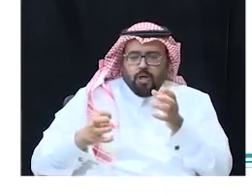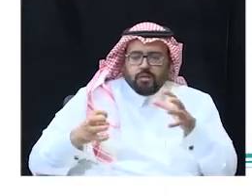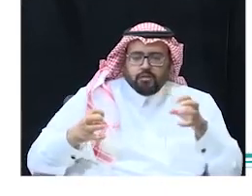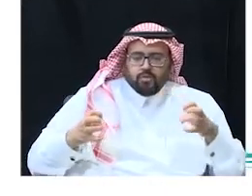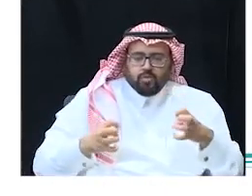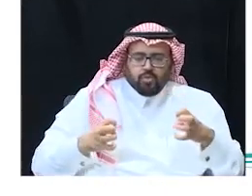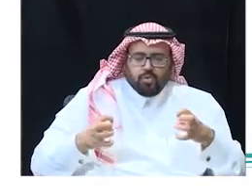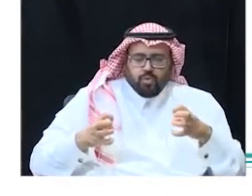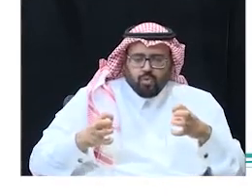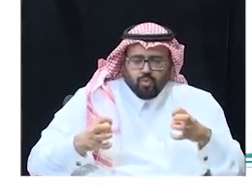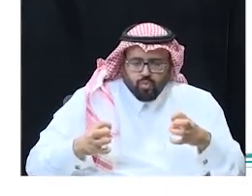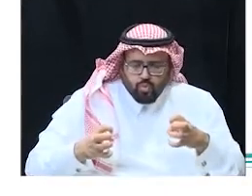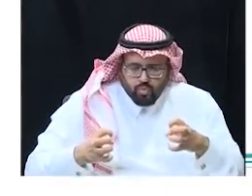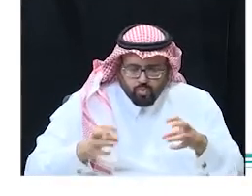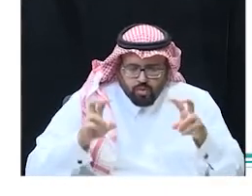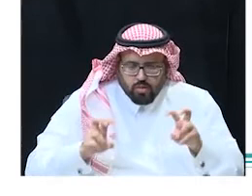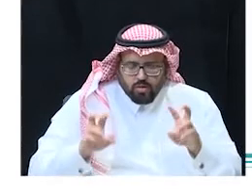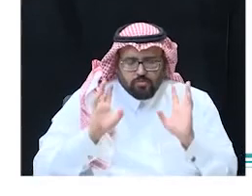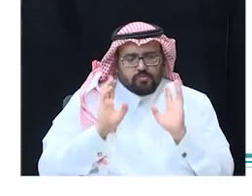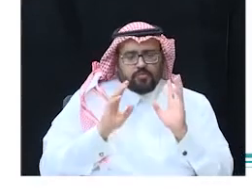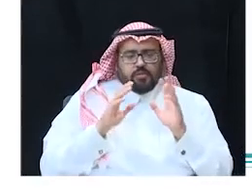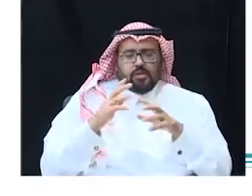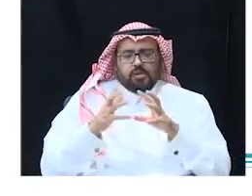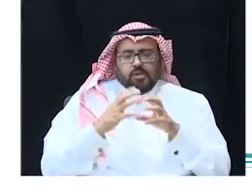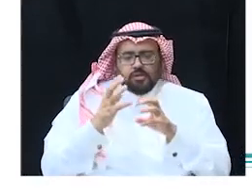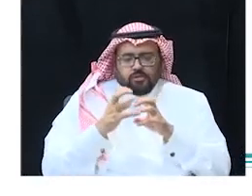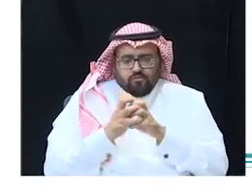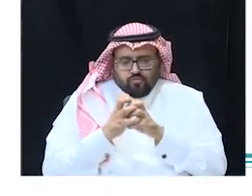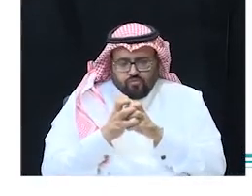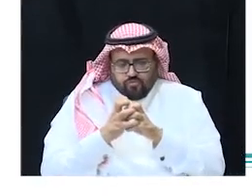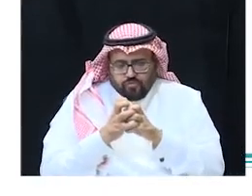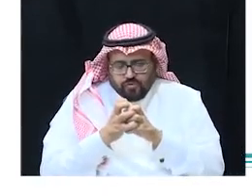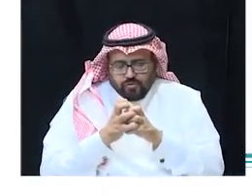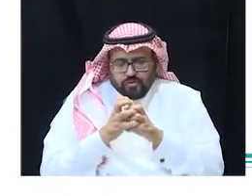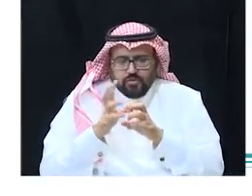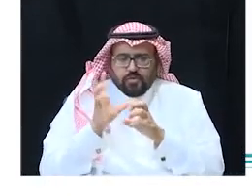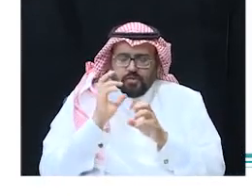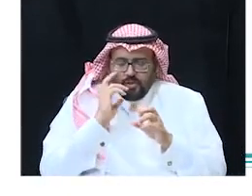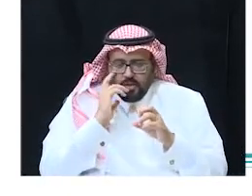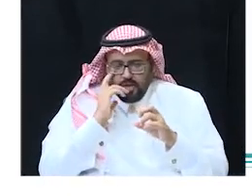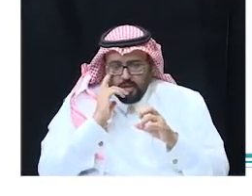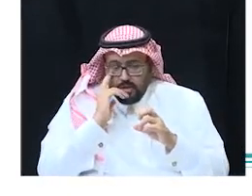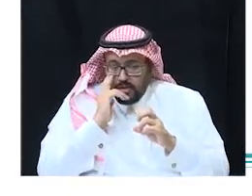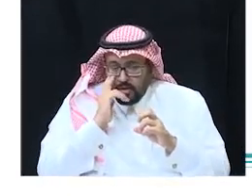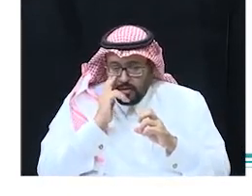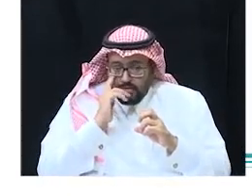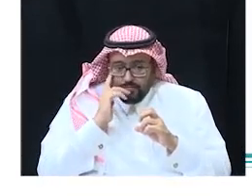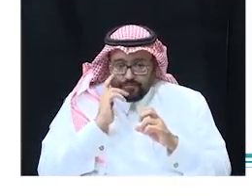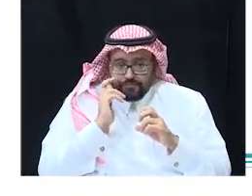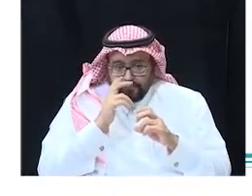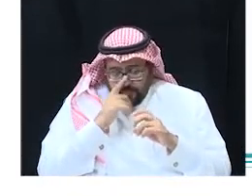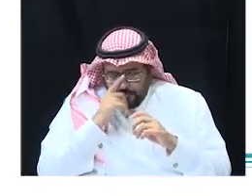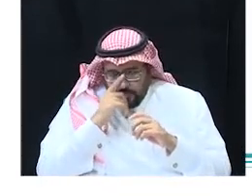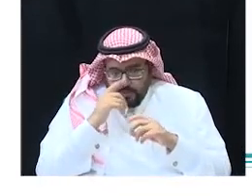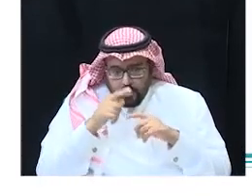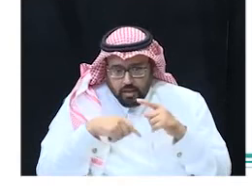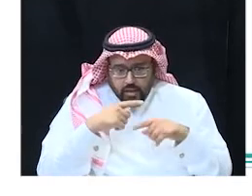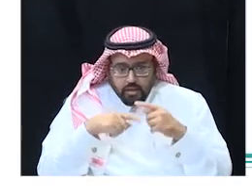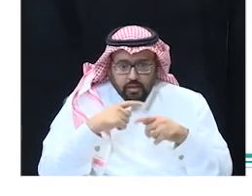يفعل؟ يضغط على المكابح، وبالتالي تسبب قوة احتكاك وتقف السيارة،